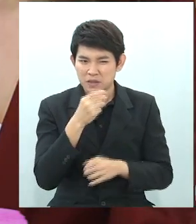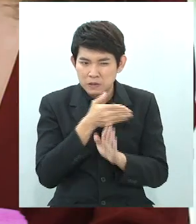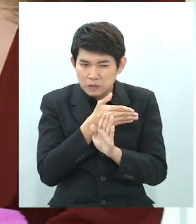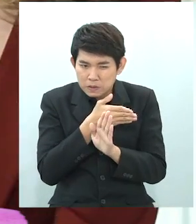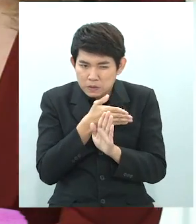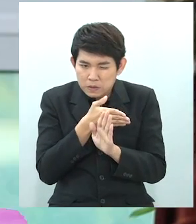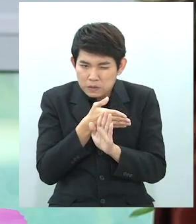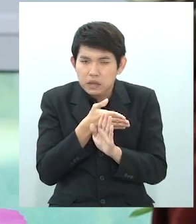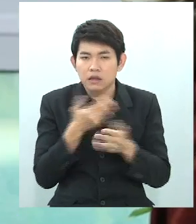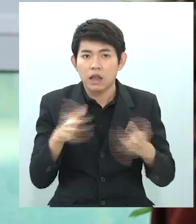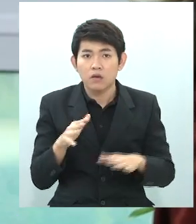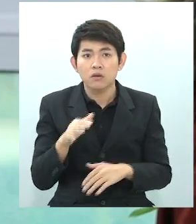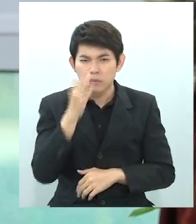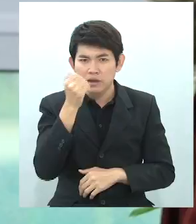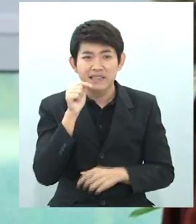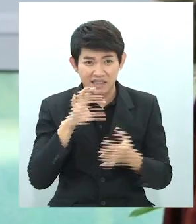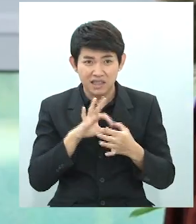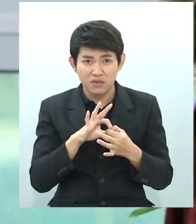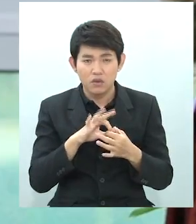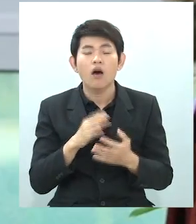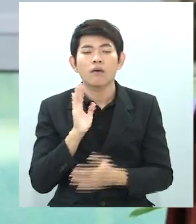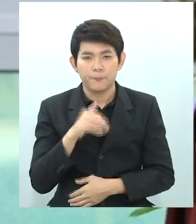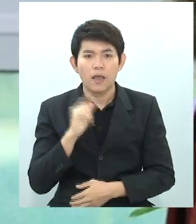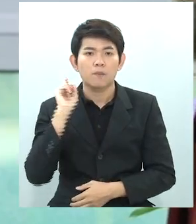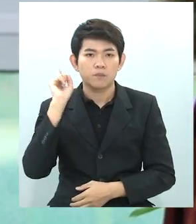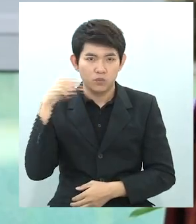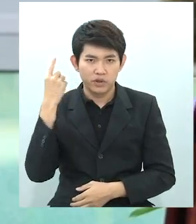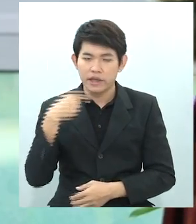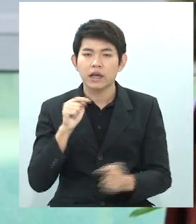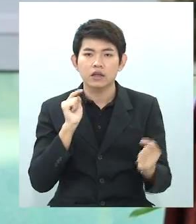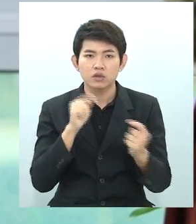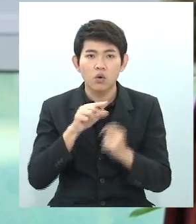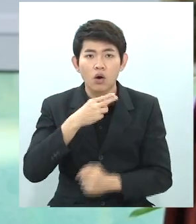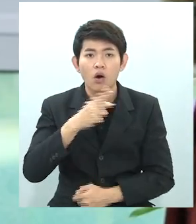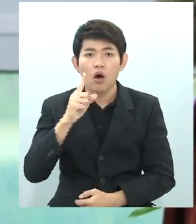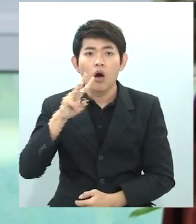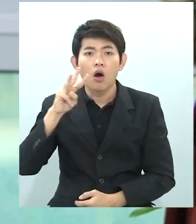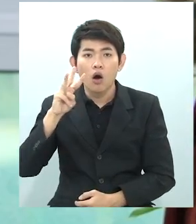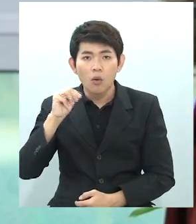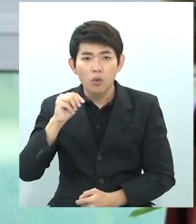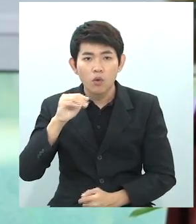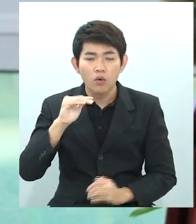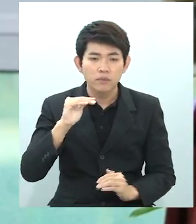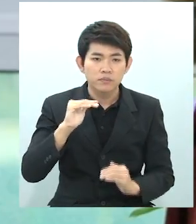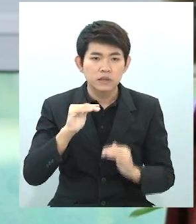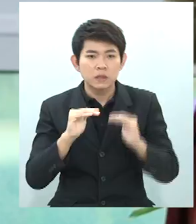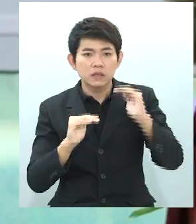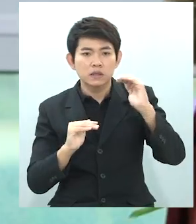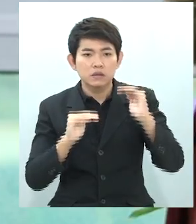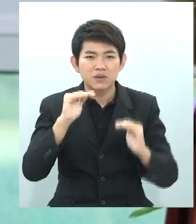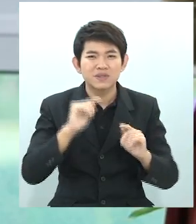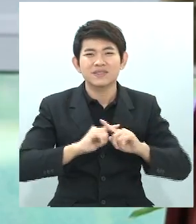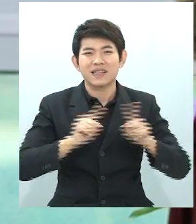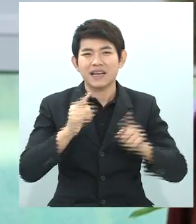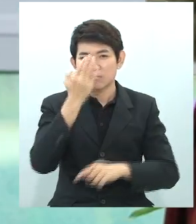วพันกันจริง ๆในผู้หญิงเราจะมีเรื่องของฮอร์โมนที่ขึ้นแล้วก็ลดในช่วงที่มีประจำเดือนทุกเดือนอยู่แล้วนะคะเพราะฉะนั้นมันจะเจ